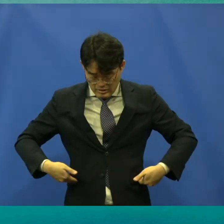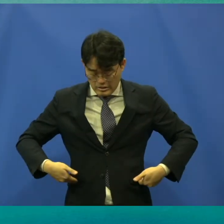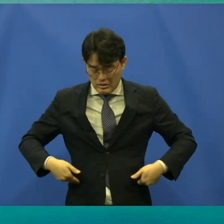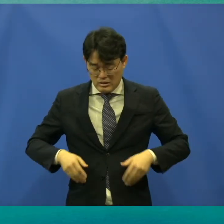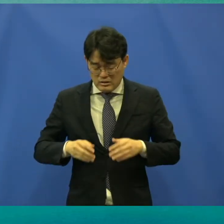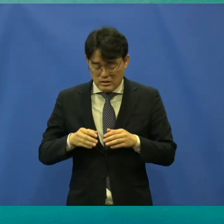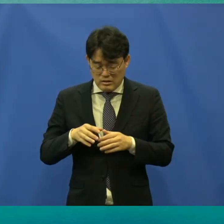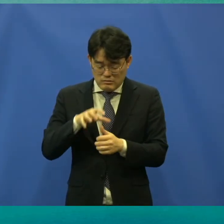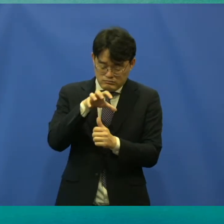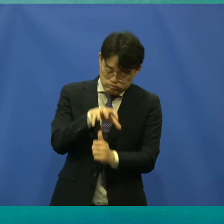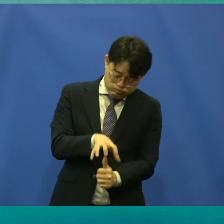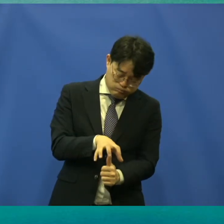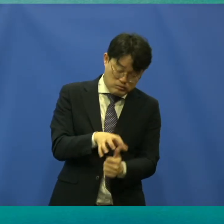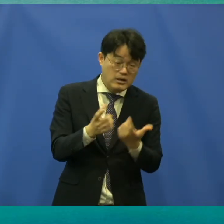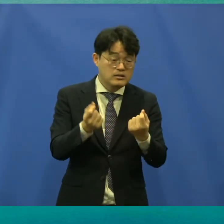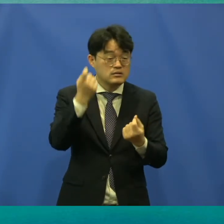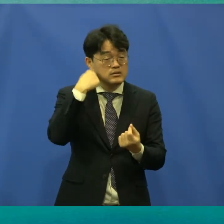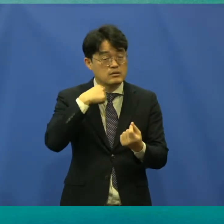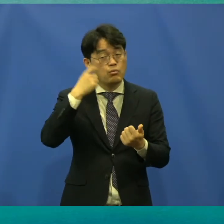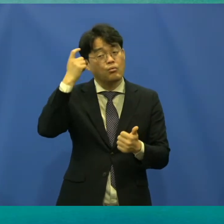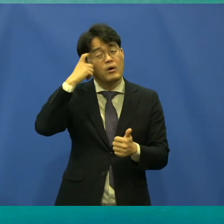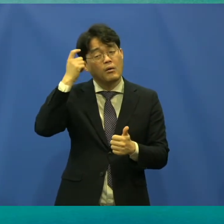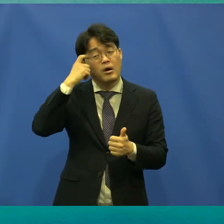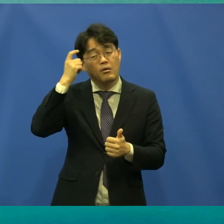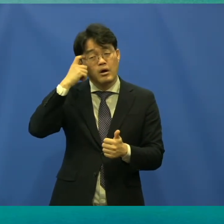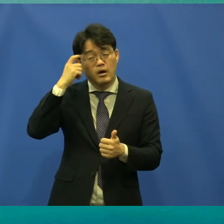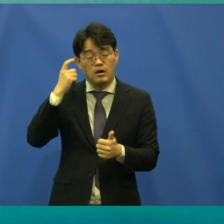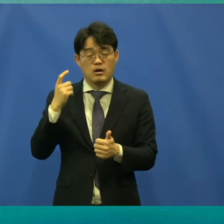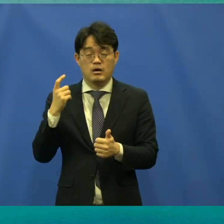요나는 수종신학교 입학을 했습니다.